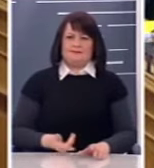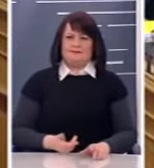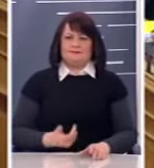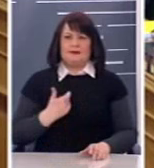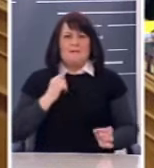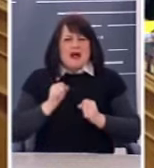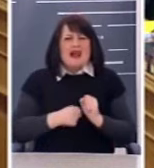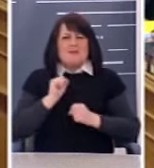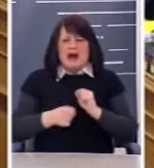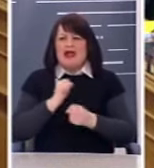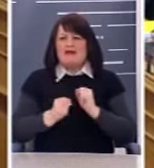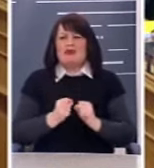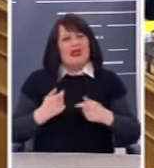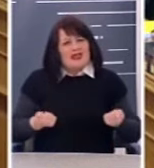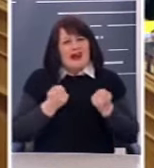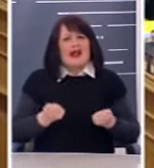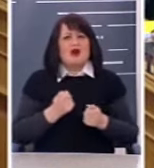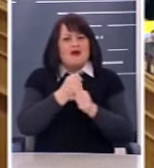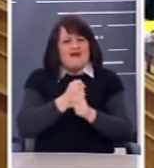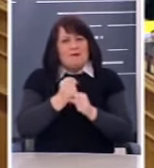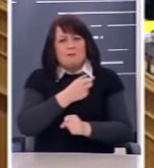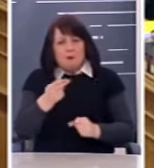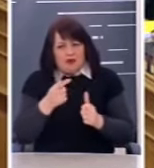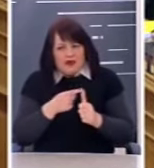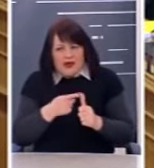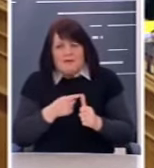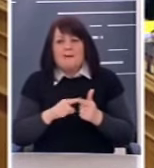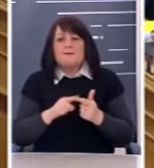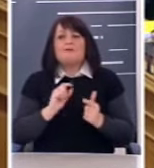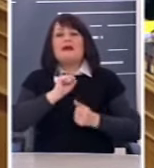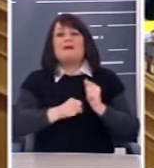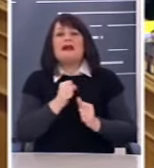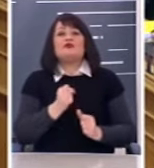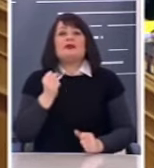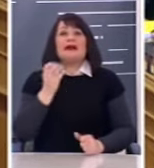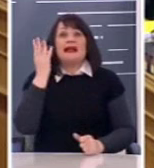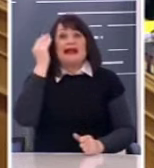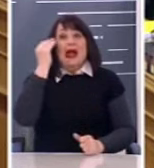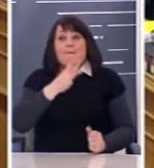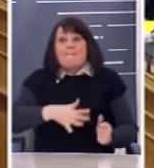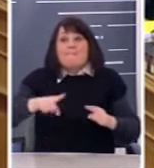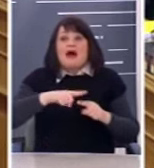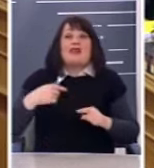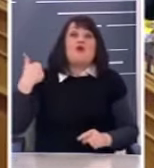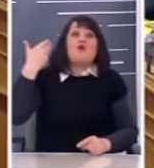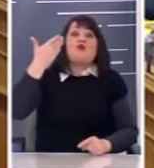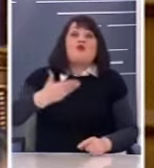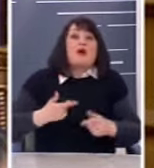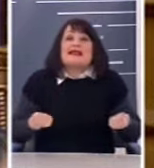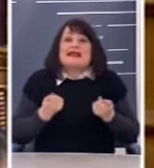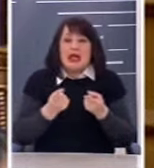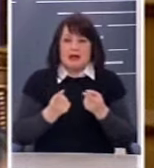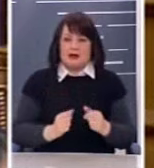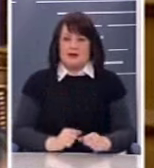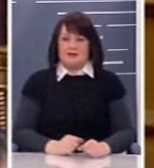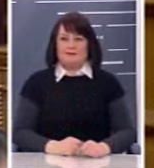Όπως μάχη θα δώσουμε και για το φάρμακο, όπως μάχη όμως θα δώσουμε και για να μάθει ο ελληνικός λαός τι συνέβη όλα αυτά τα χρόνια.